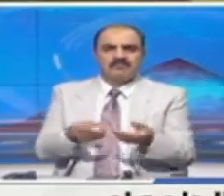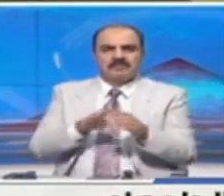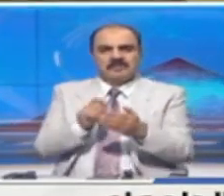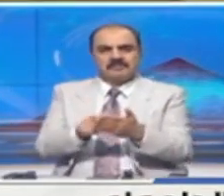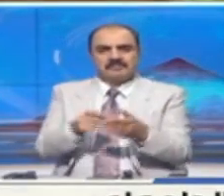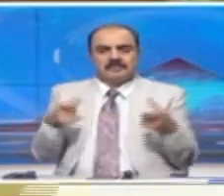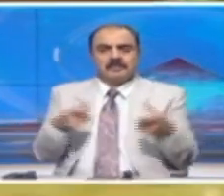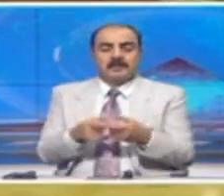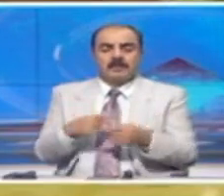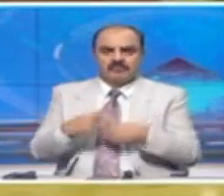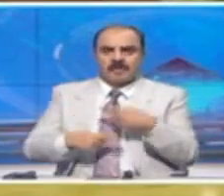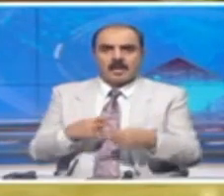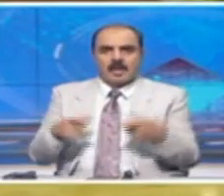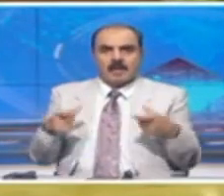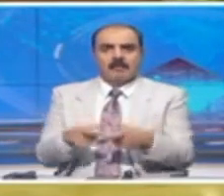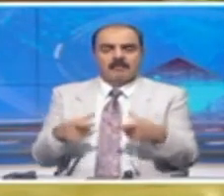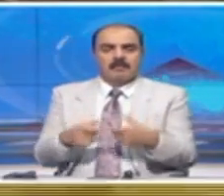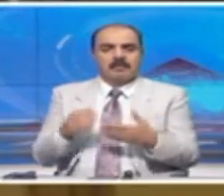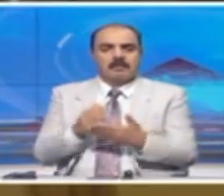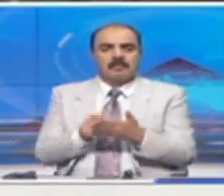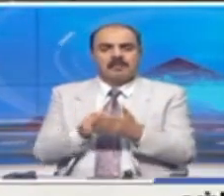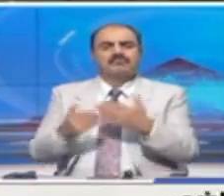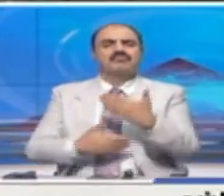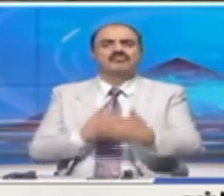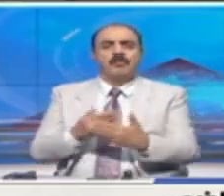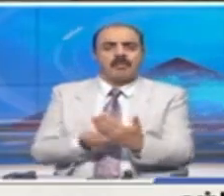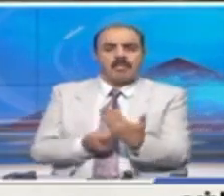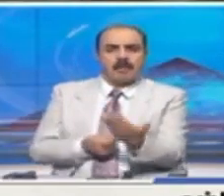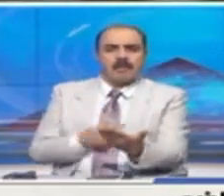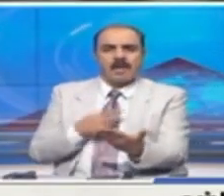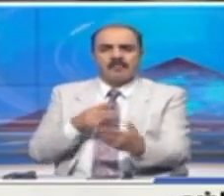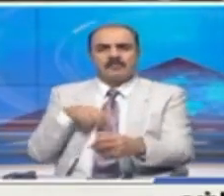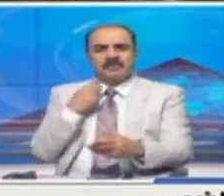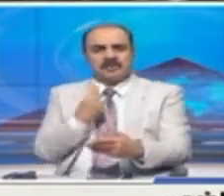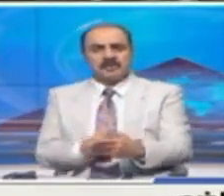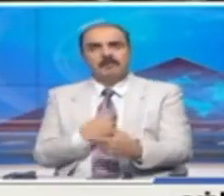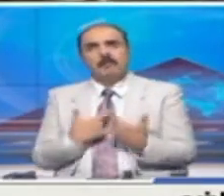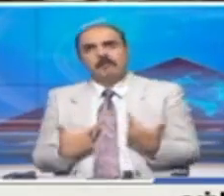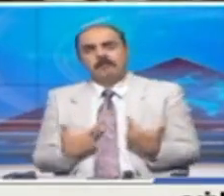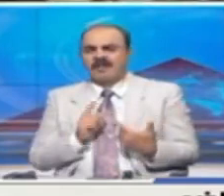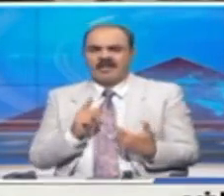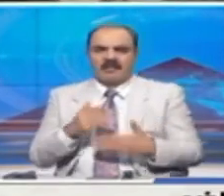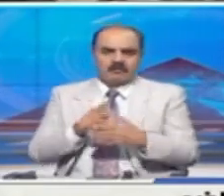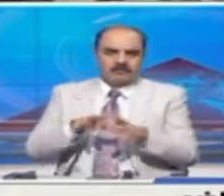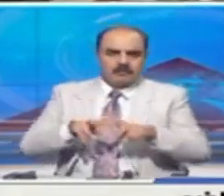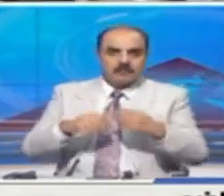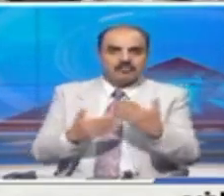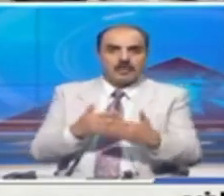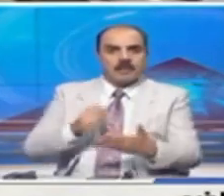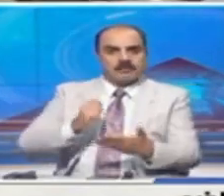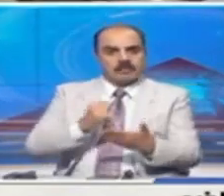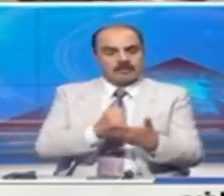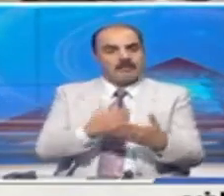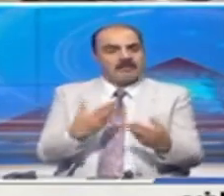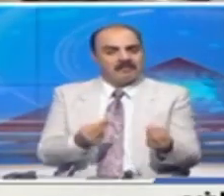بعقد اجتماع دوري لمسؤول الهيئة المعنية لاستعراض طلبات الحصول على الأراضي الصناعية ودراستها والعمل على